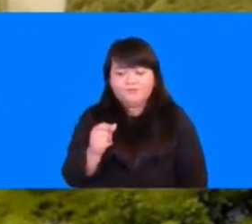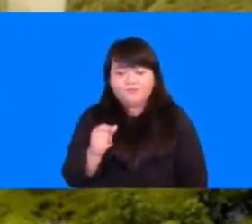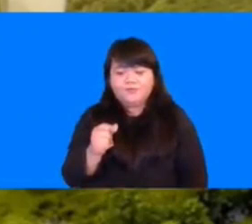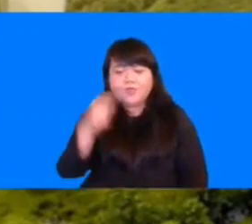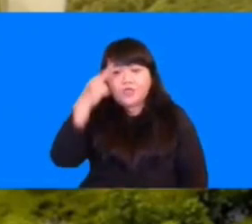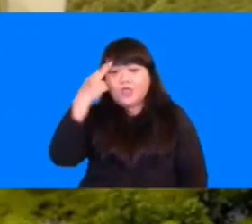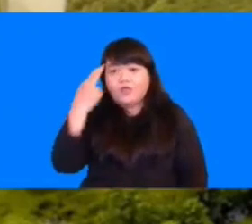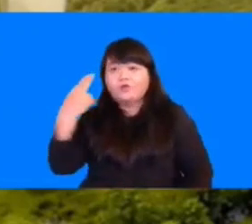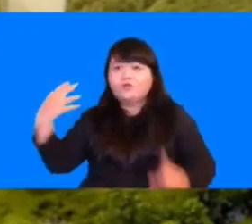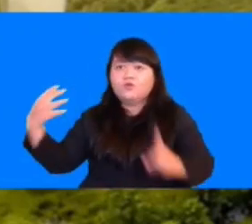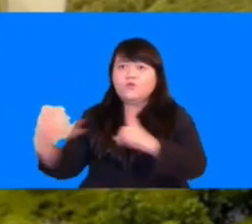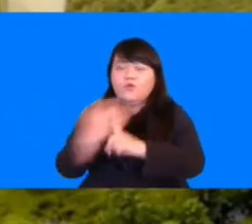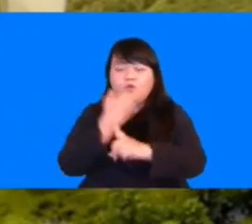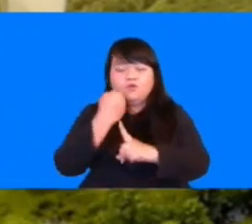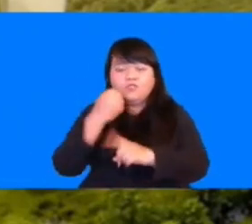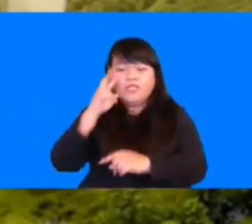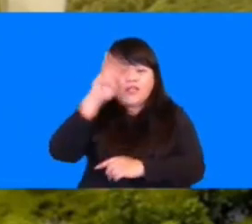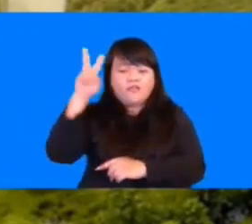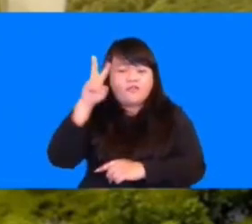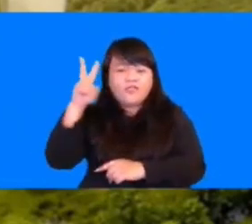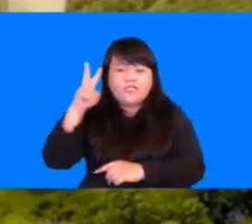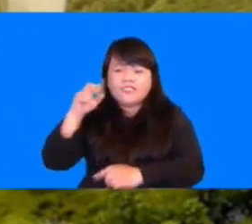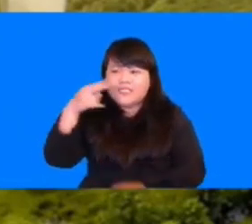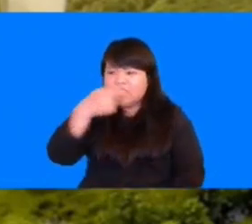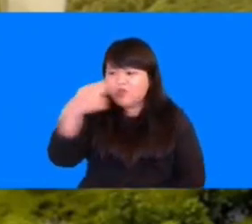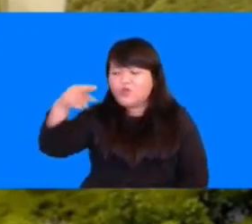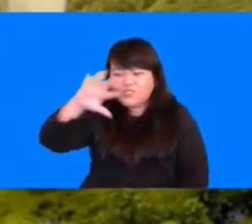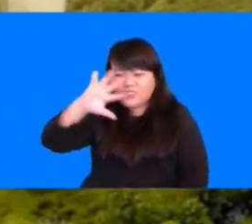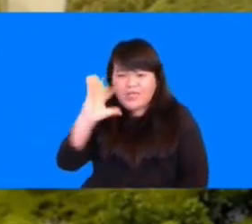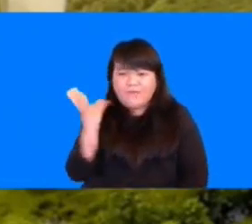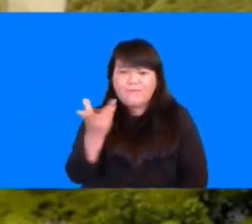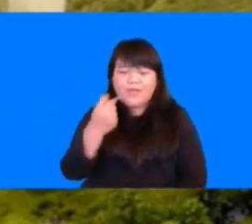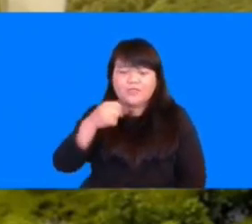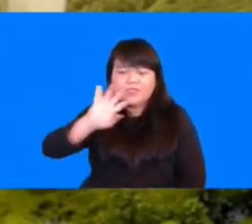rangka mewujudkan visi Indonesia Emas tahun 2045.